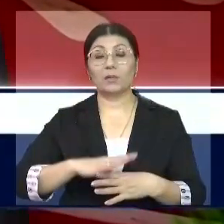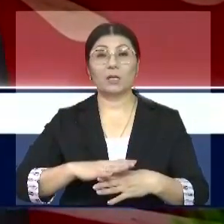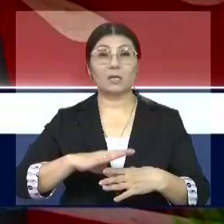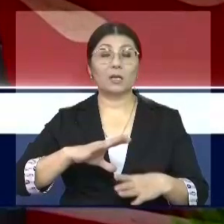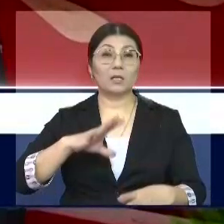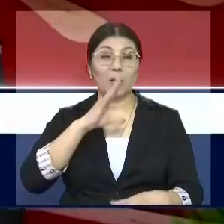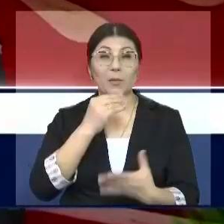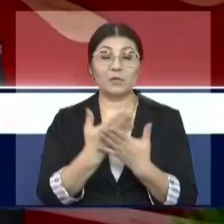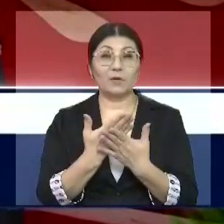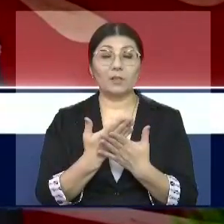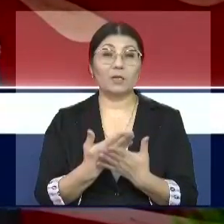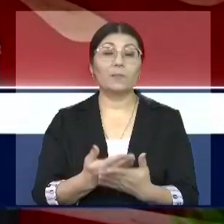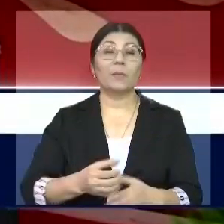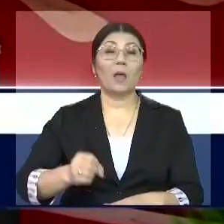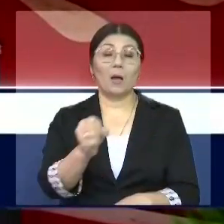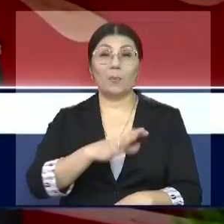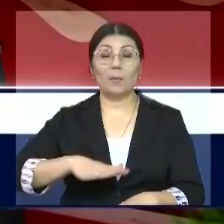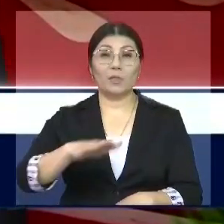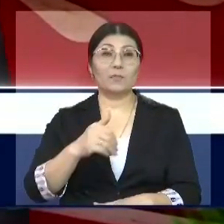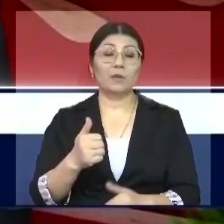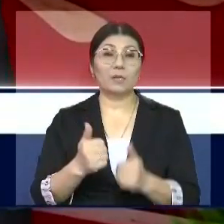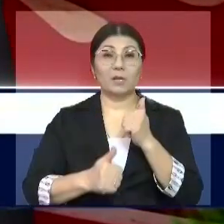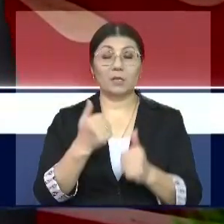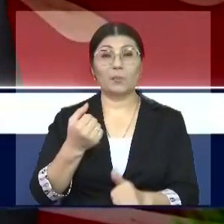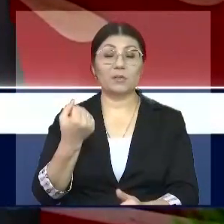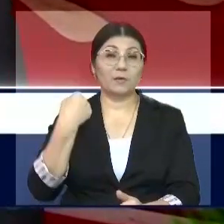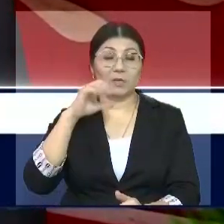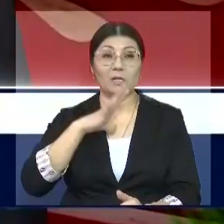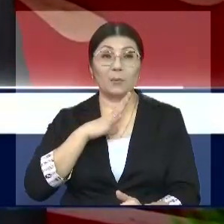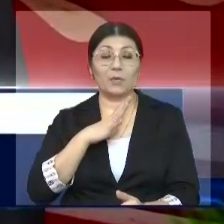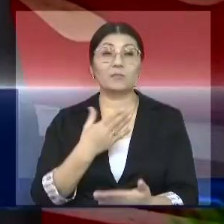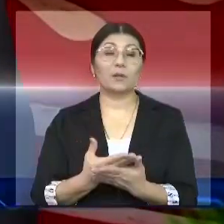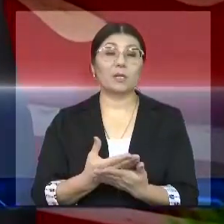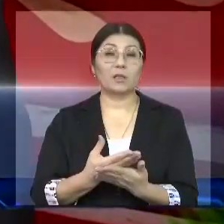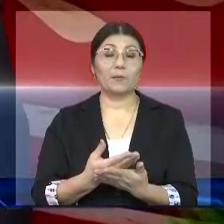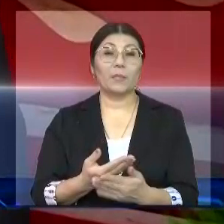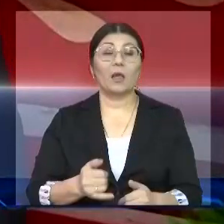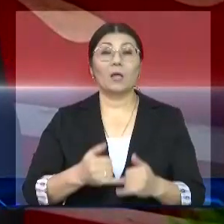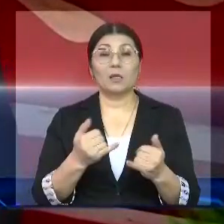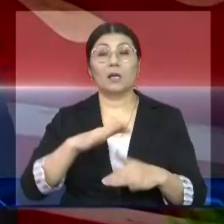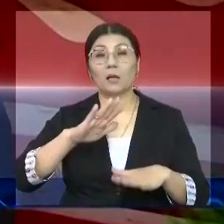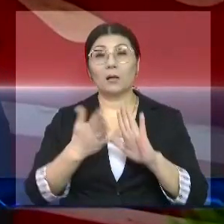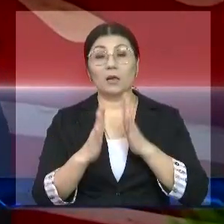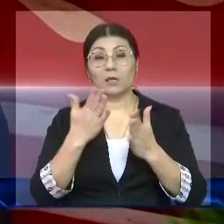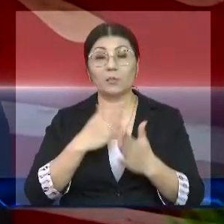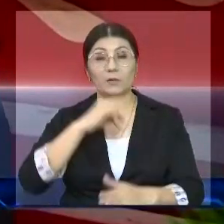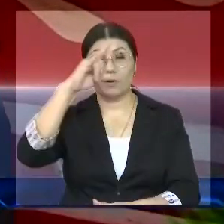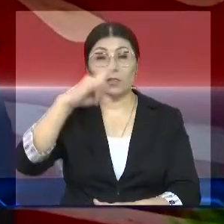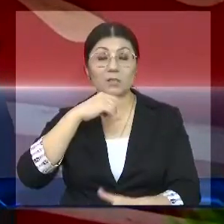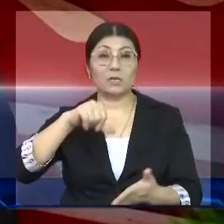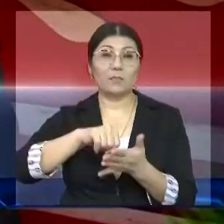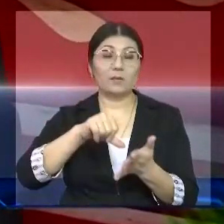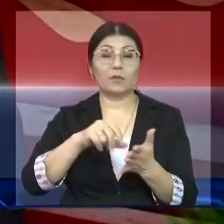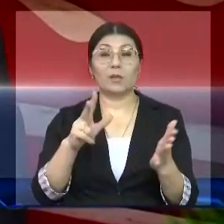можно выделить прошедшие азиатские игры, где я стал обладателем золотой медали. Азиада прошла успешно именно для каратистов, потому что от Казахстана поехали